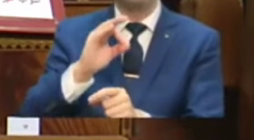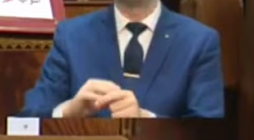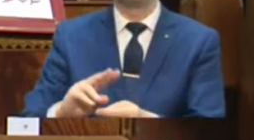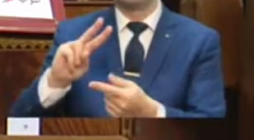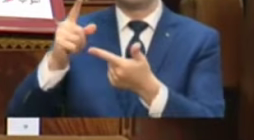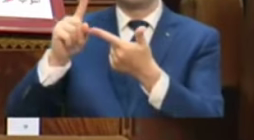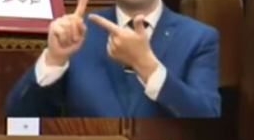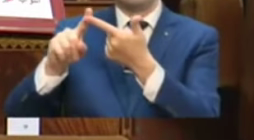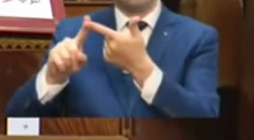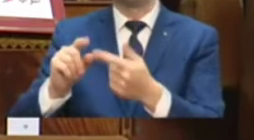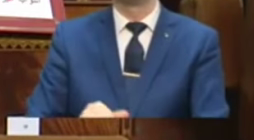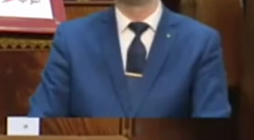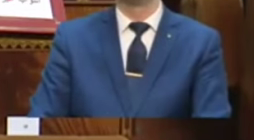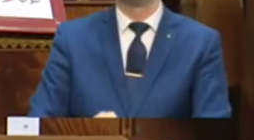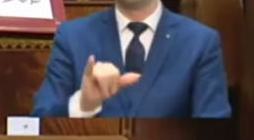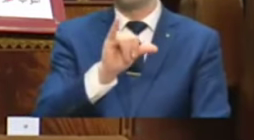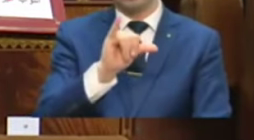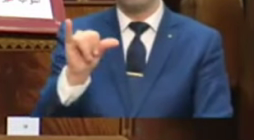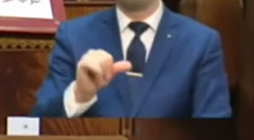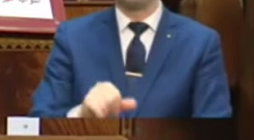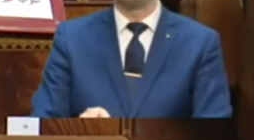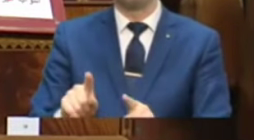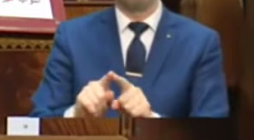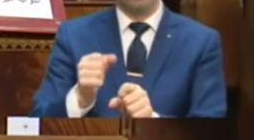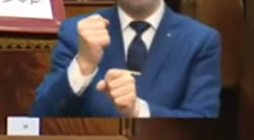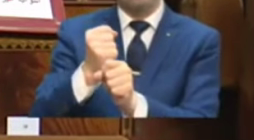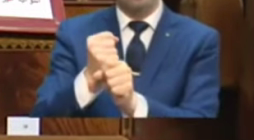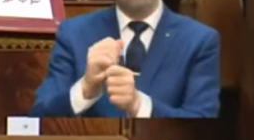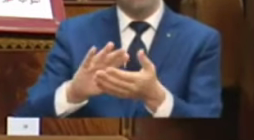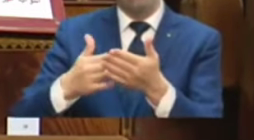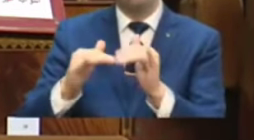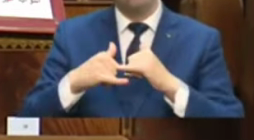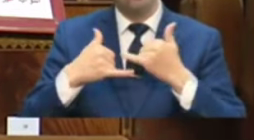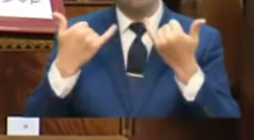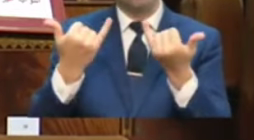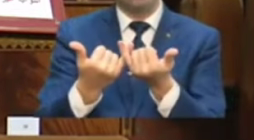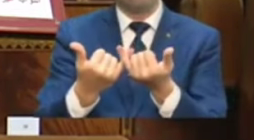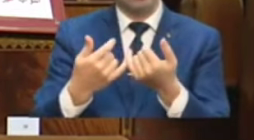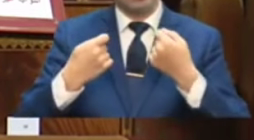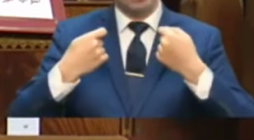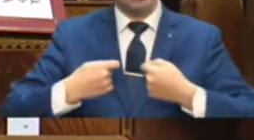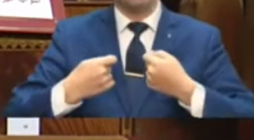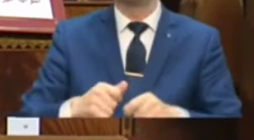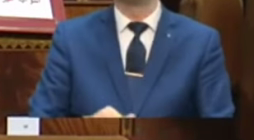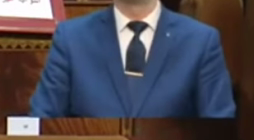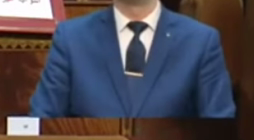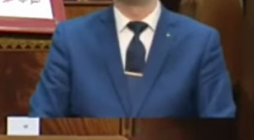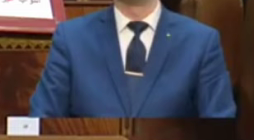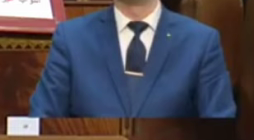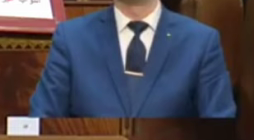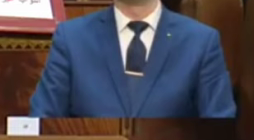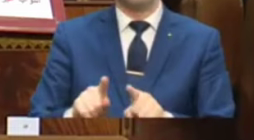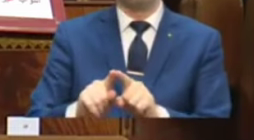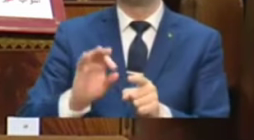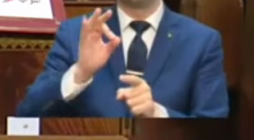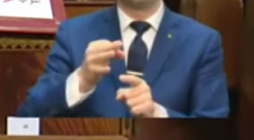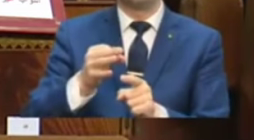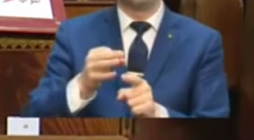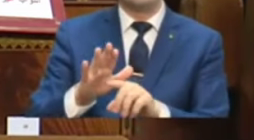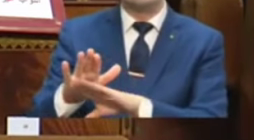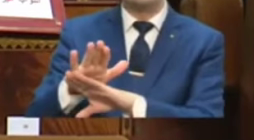لا يمكن أن نستأنف أشغال هذه الجلسة كما قال السيد رئيس سي نور الدين مضيان إلا أن يتم الاعتذار